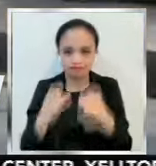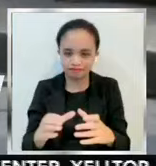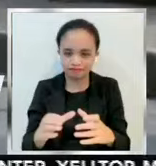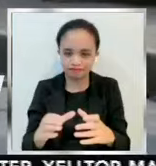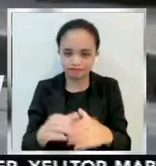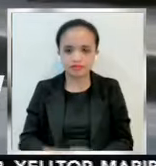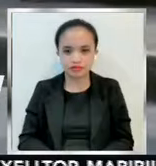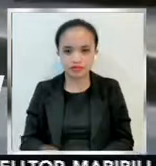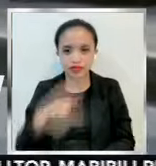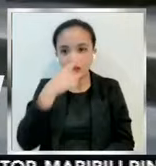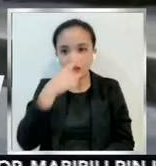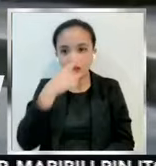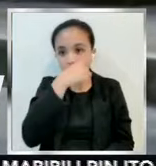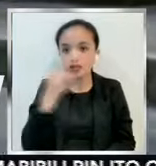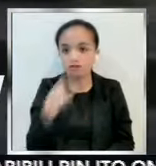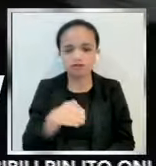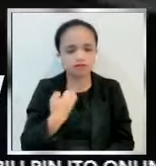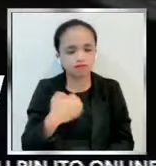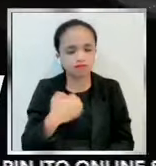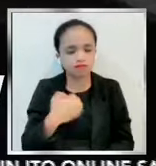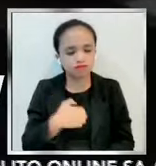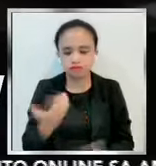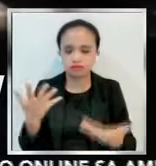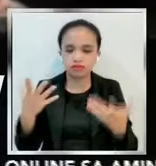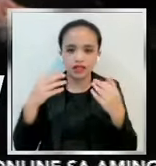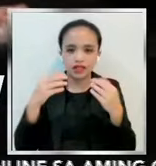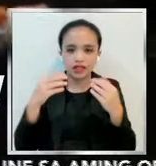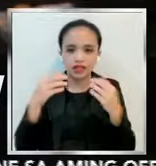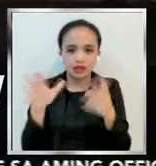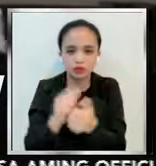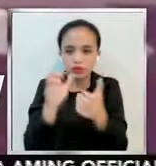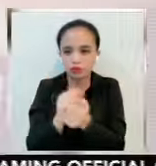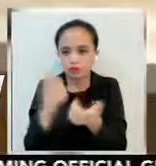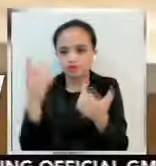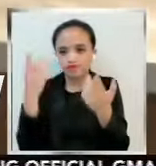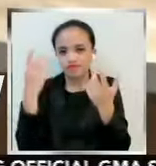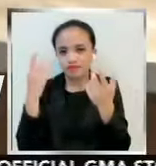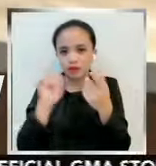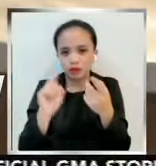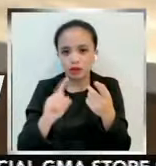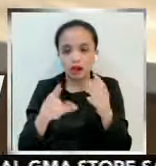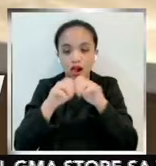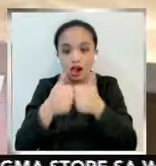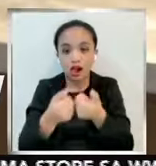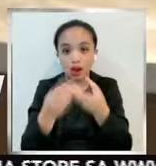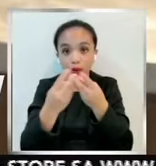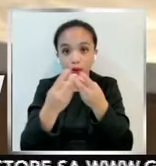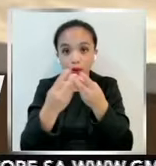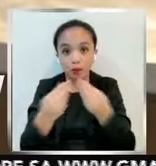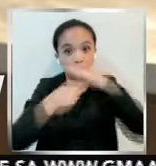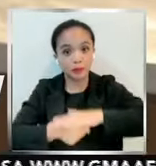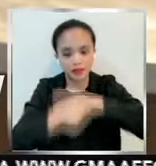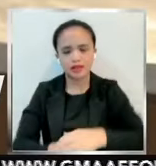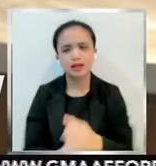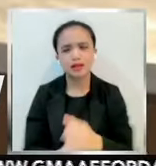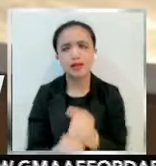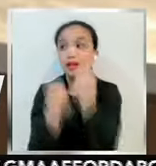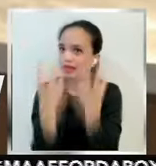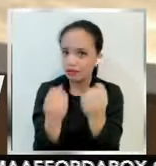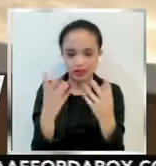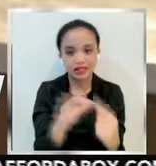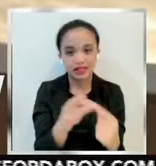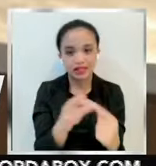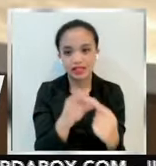emotionally draining ang pagganap bilang si Moira, ang pampawala ng stress ni Pinky... Marami nun, lalo na the last 2 weeks. Hot